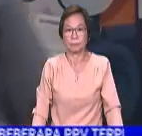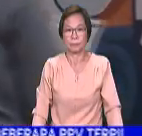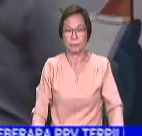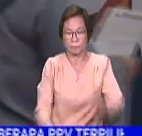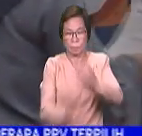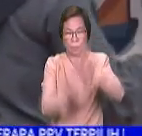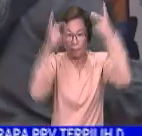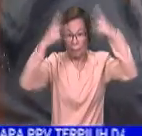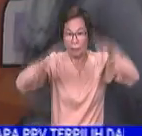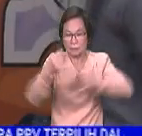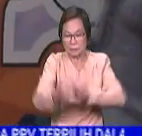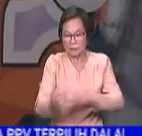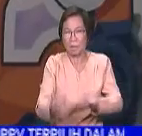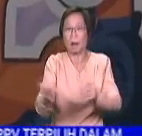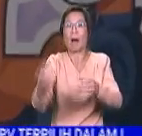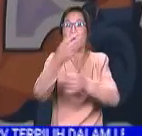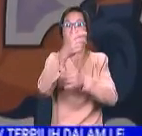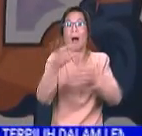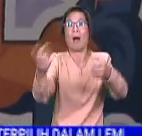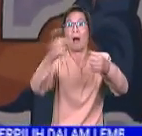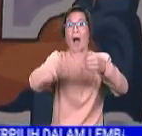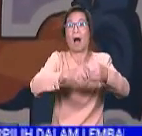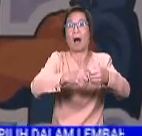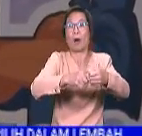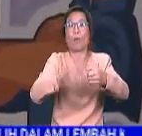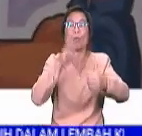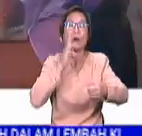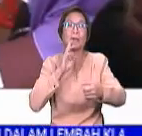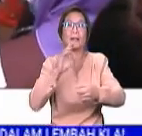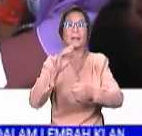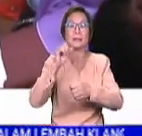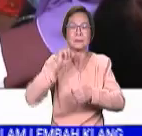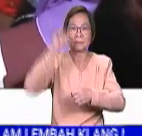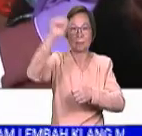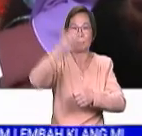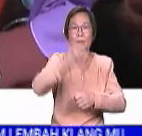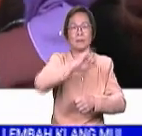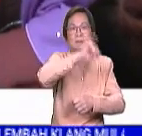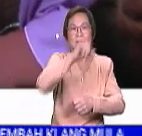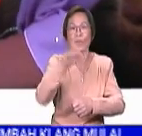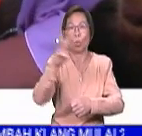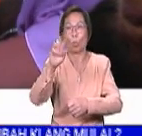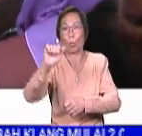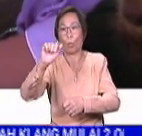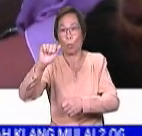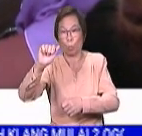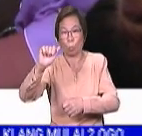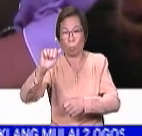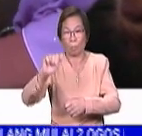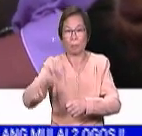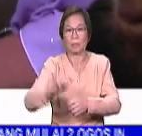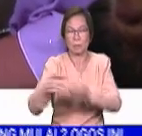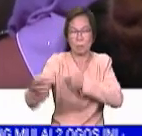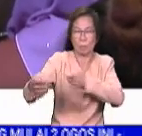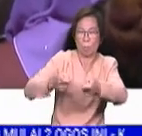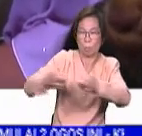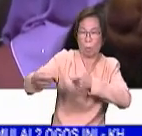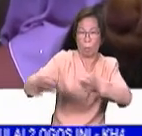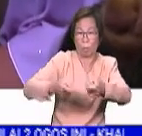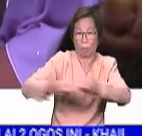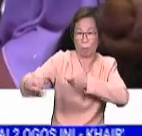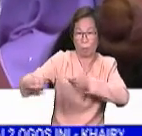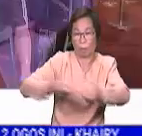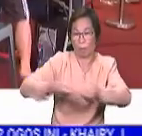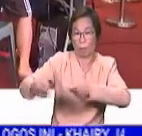Hai timbalan pengarah jabatan hal ehwal wanita Sabah jiwa haslina Ismail Ia juga penyelaras suntikan bagi penjawat awam